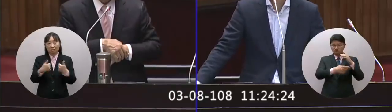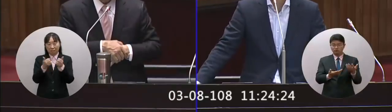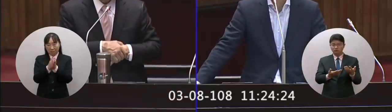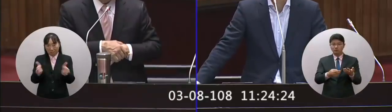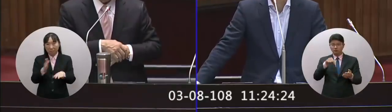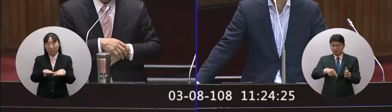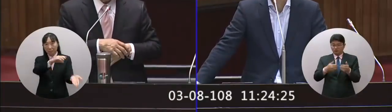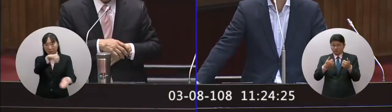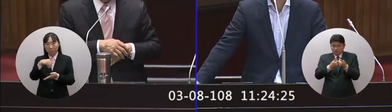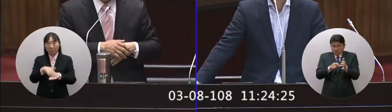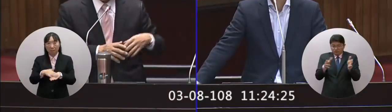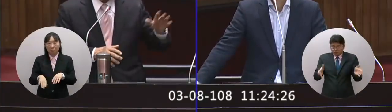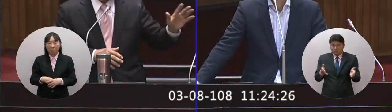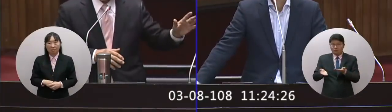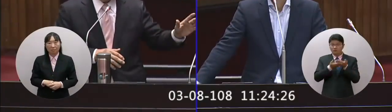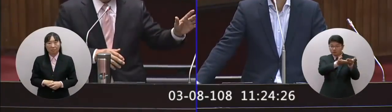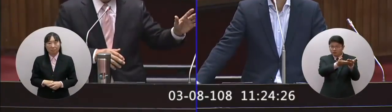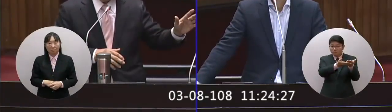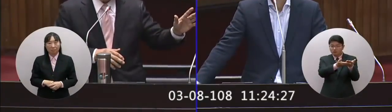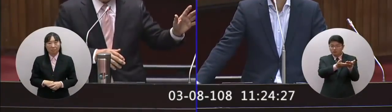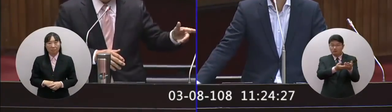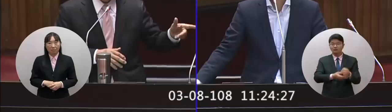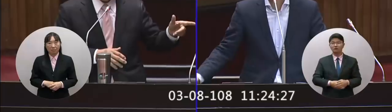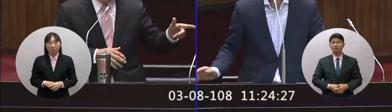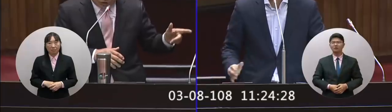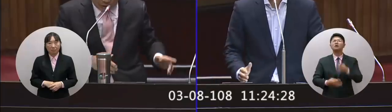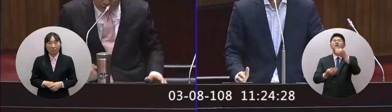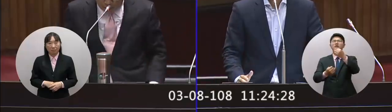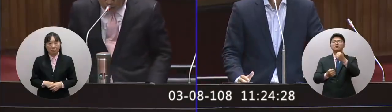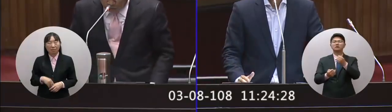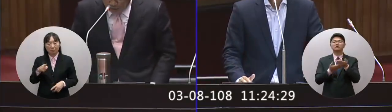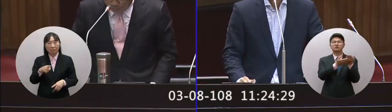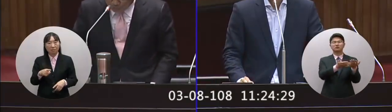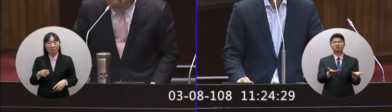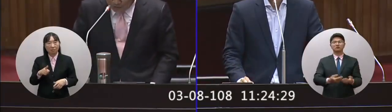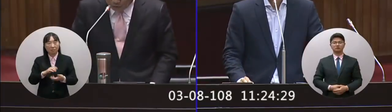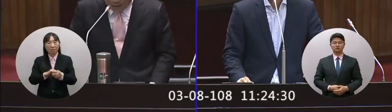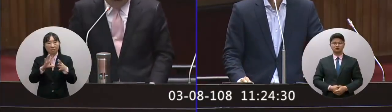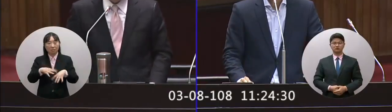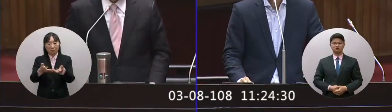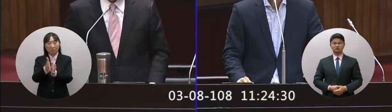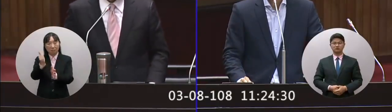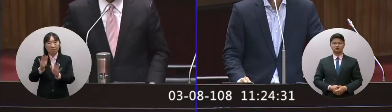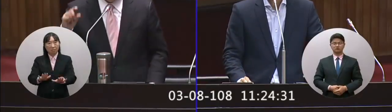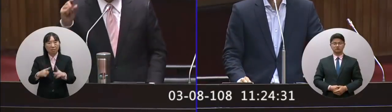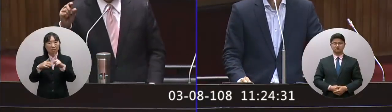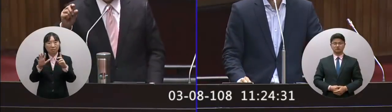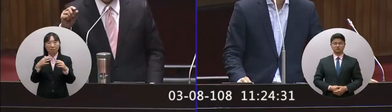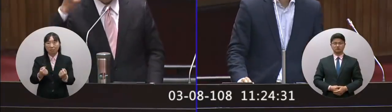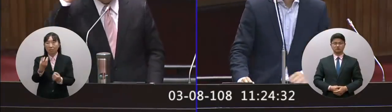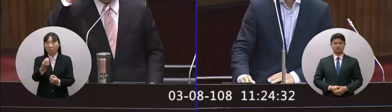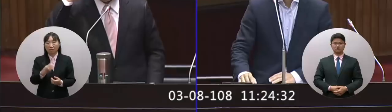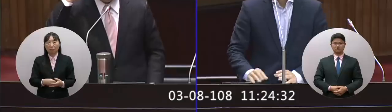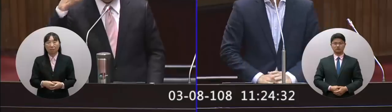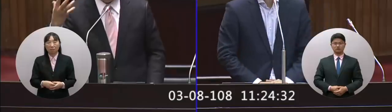来， 这个会期才要送啊？ 不，我们时间上确定，因为部长现在不在，我确切